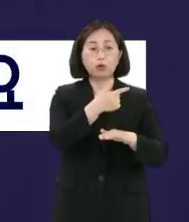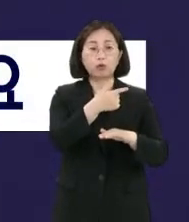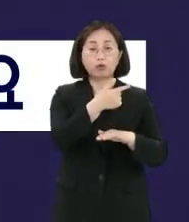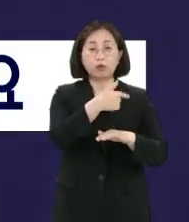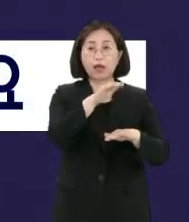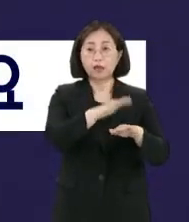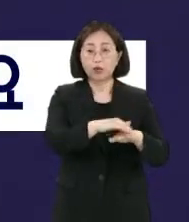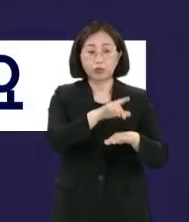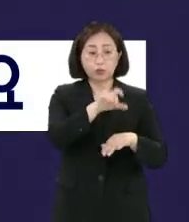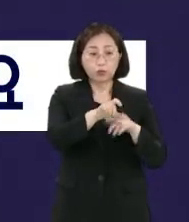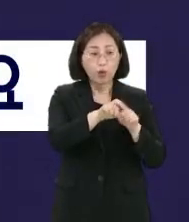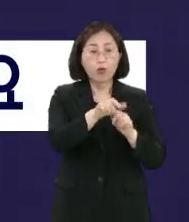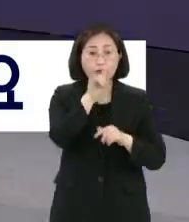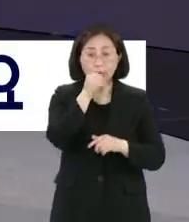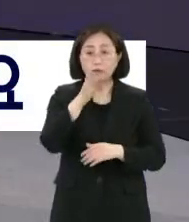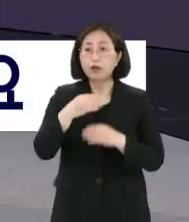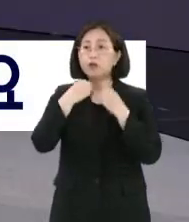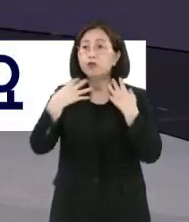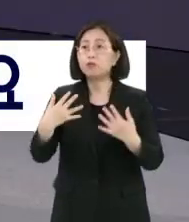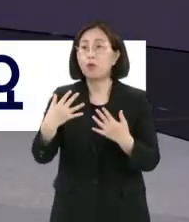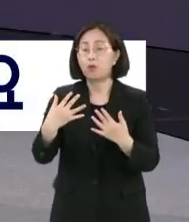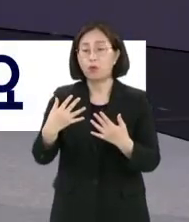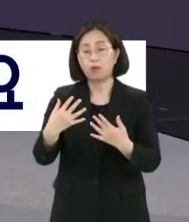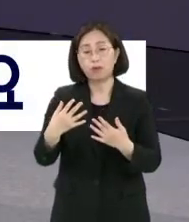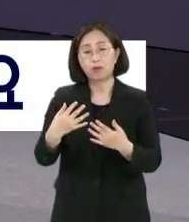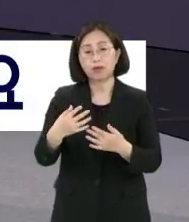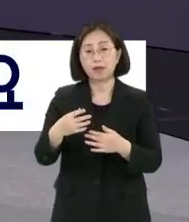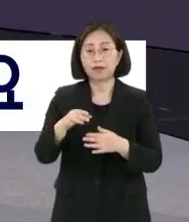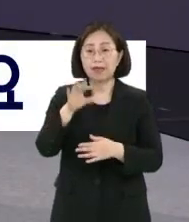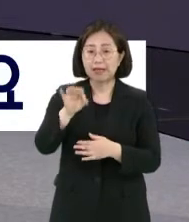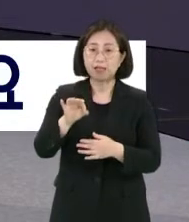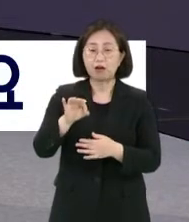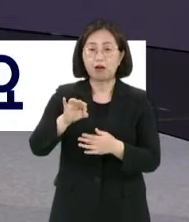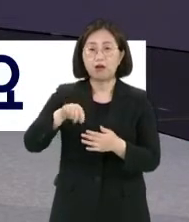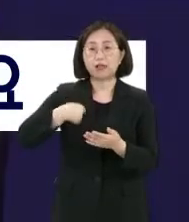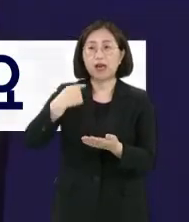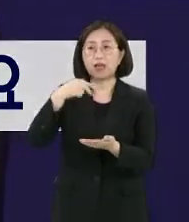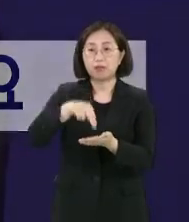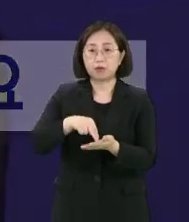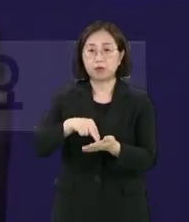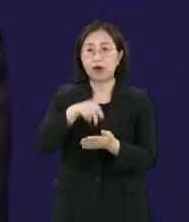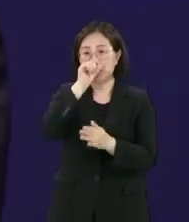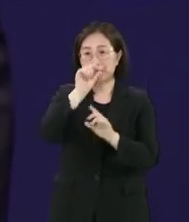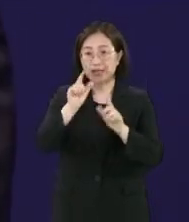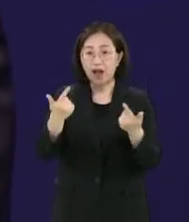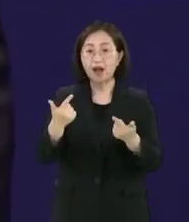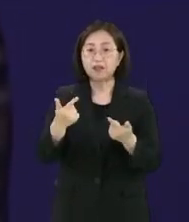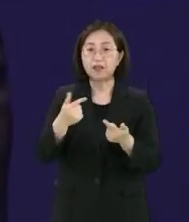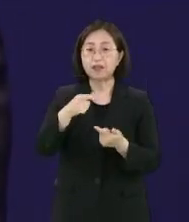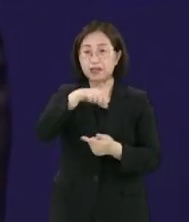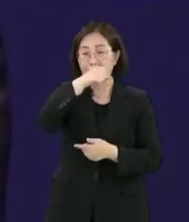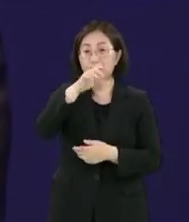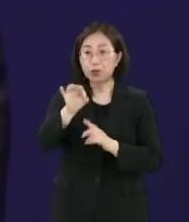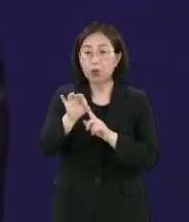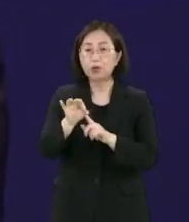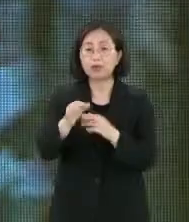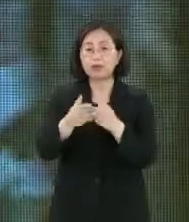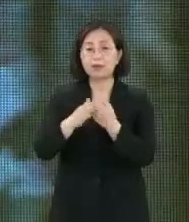문제를 제시하며 재정 자립도가 낮은 대덕구 상황을 고려해 관련 예산을 다른 분야에 사용해야 한다고